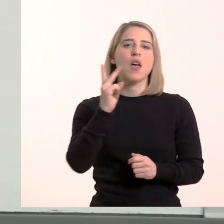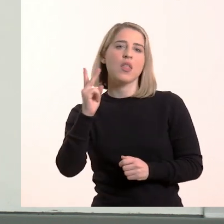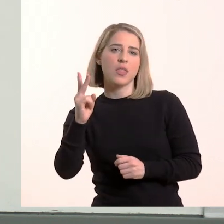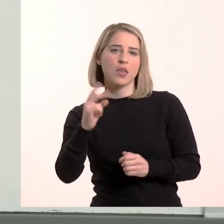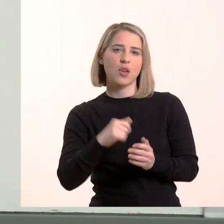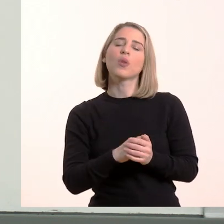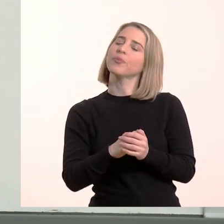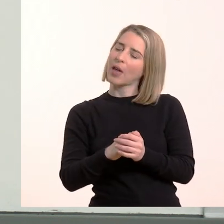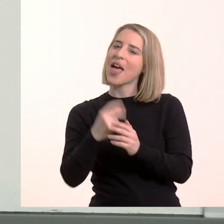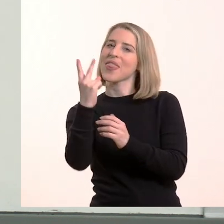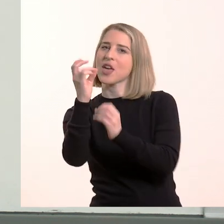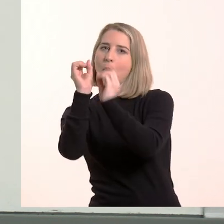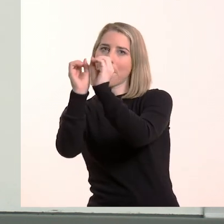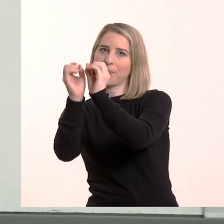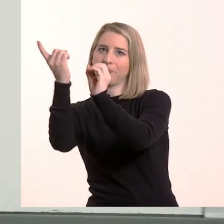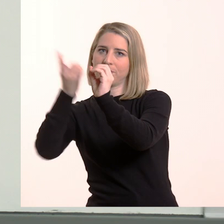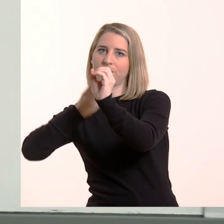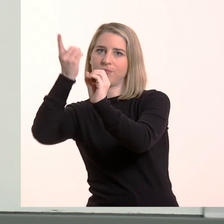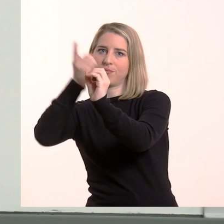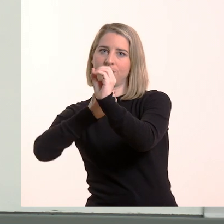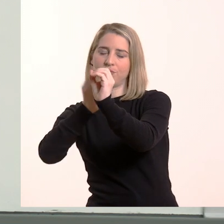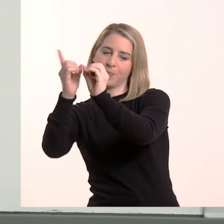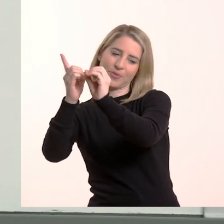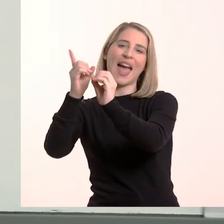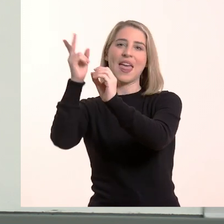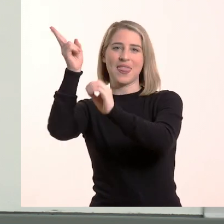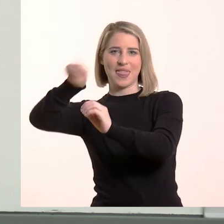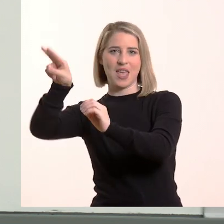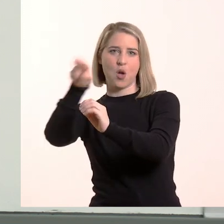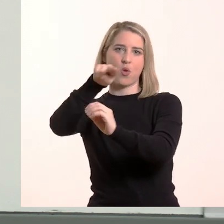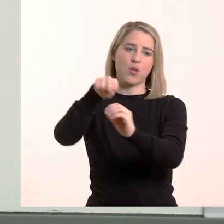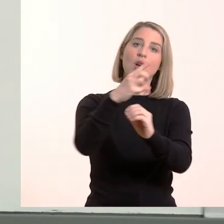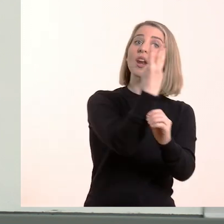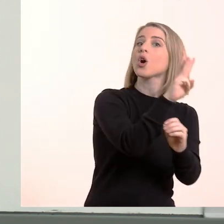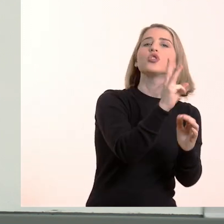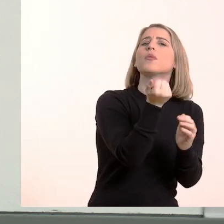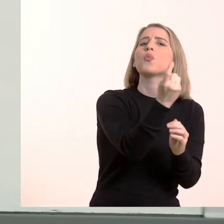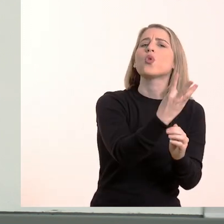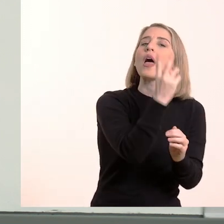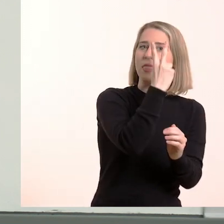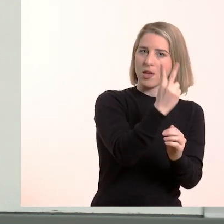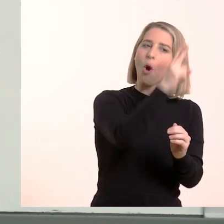σβήσω και από τον άλλο ένα αριθμό. Έχει 2 μηδενικά, ακριβώς. 1, 2. 3 δια 1.